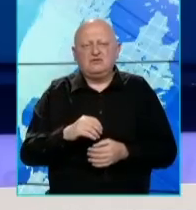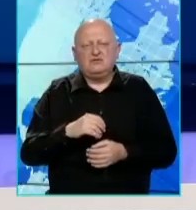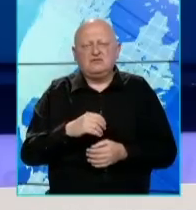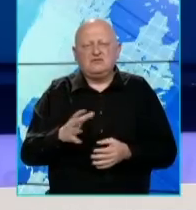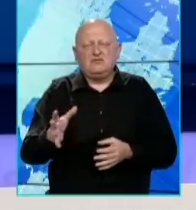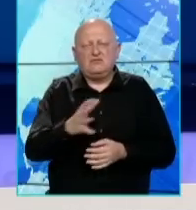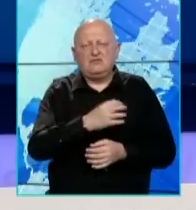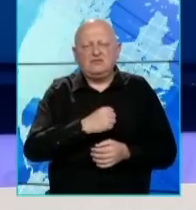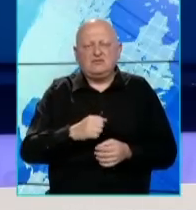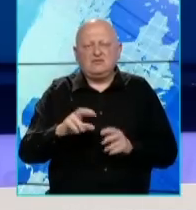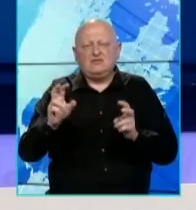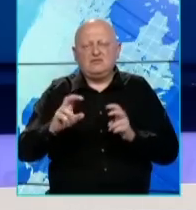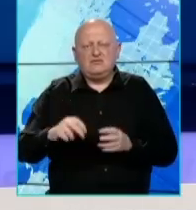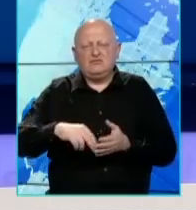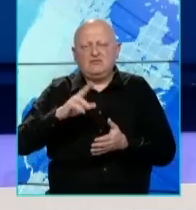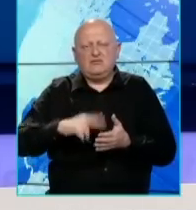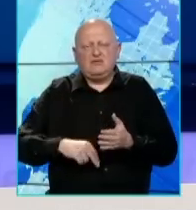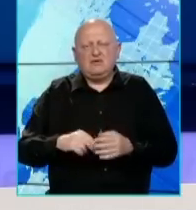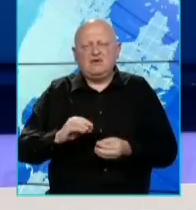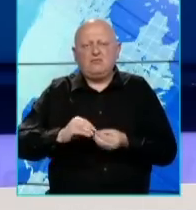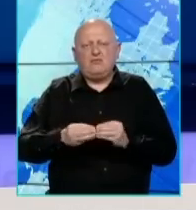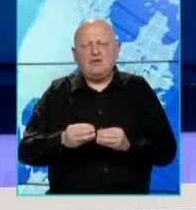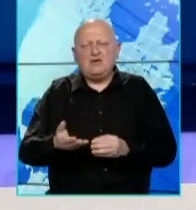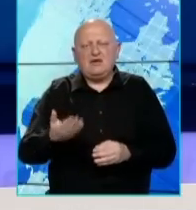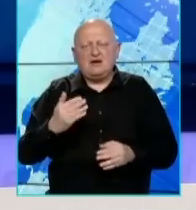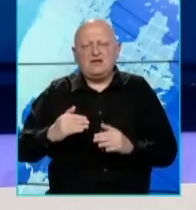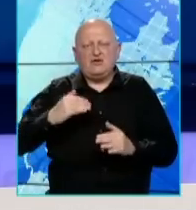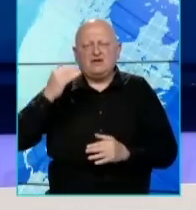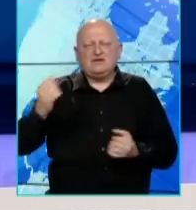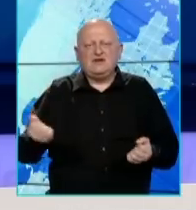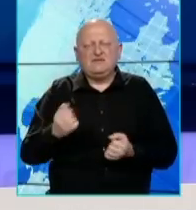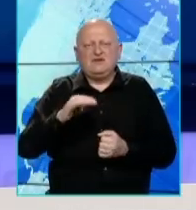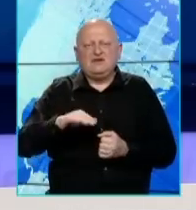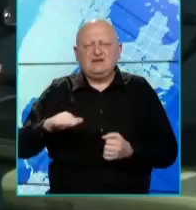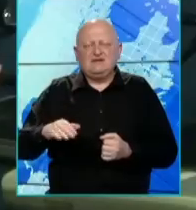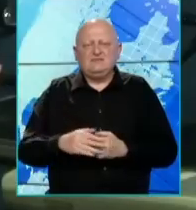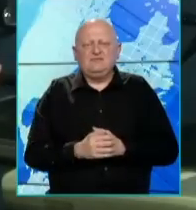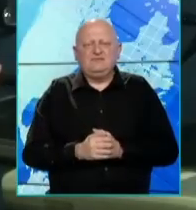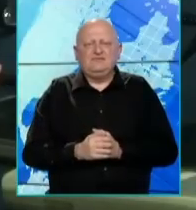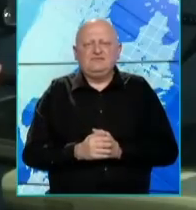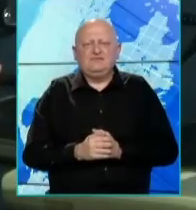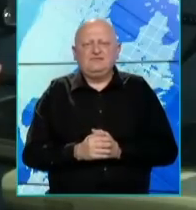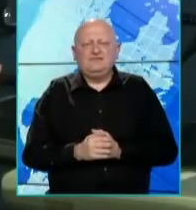koje originalno obuhvata sistematičnost opisivanja oblasti problematike ranog rasta i razvoja djece.